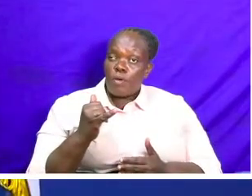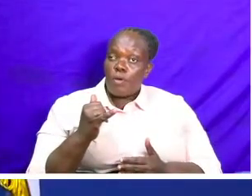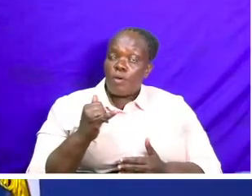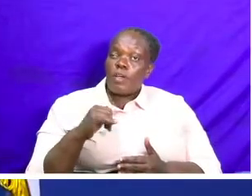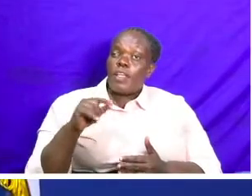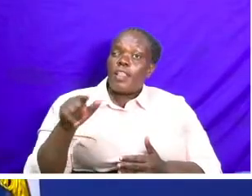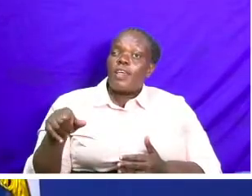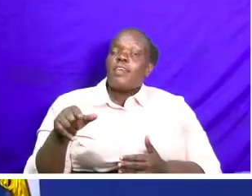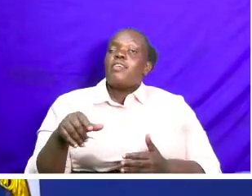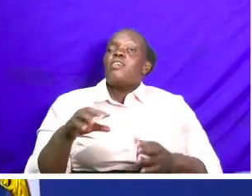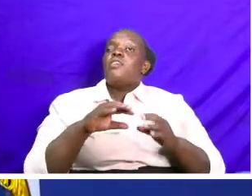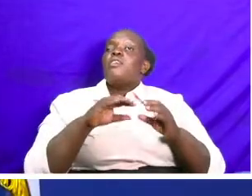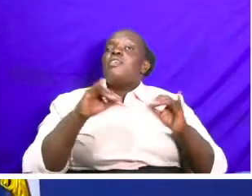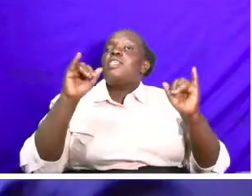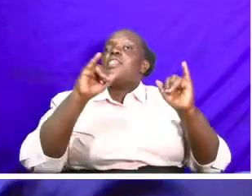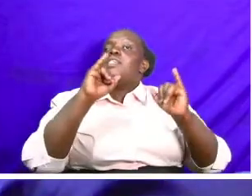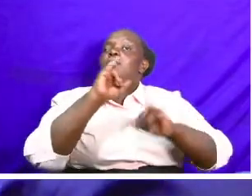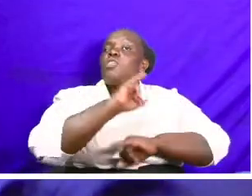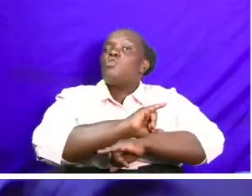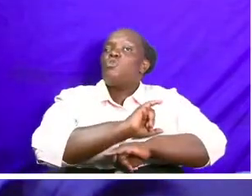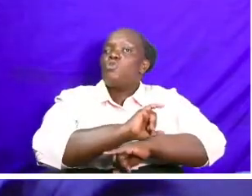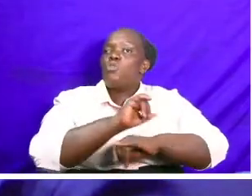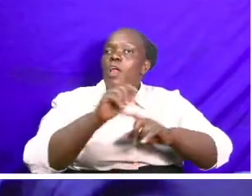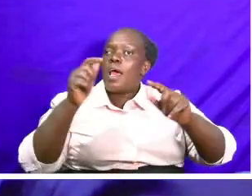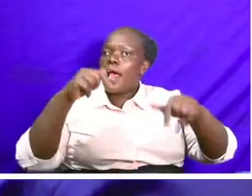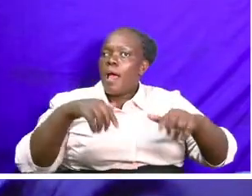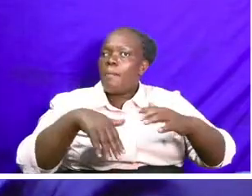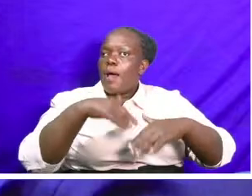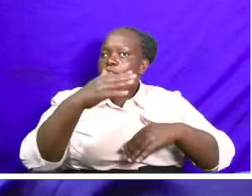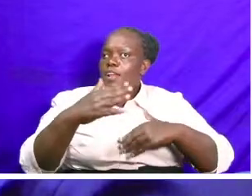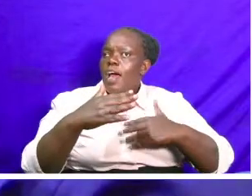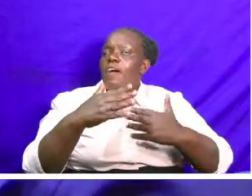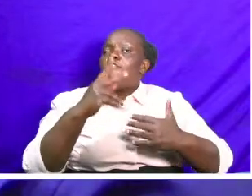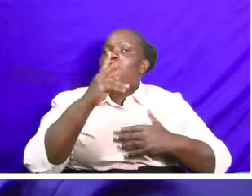hii taasisi imekuja baada ya miaka 4